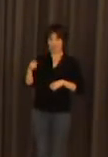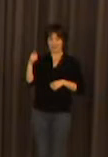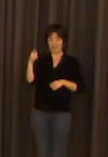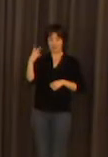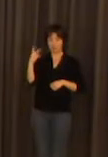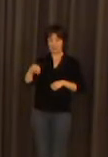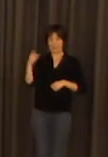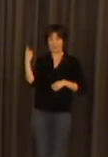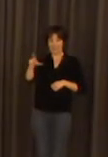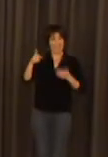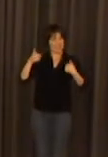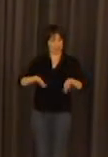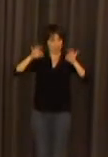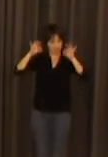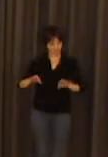2018 hem tingut